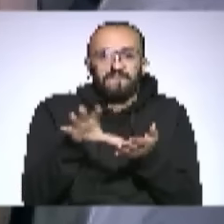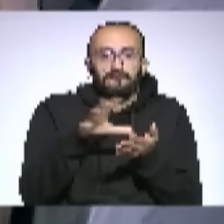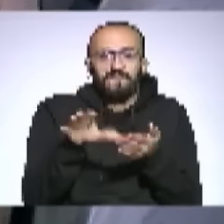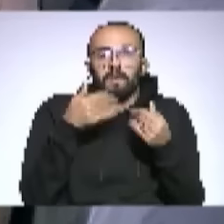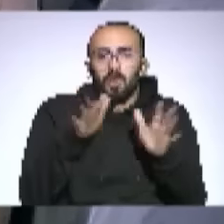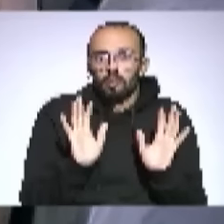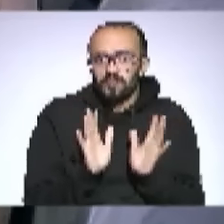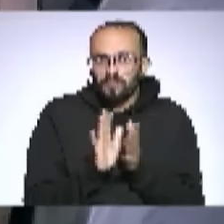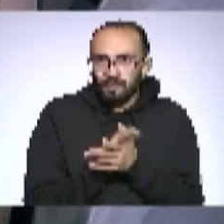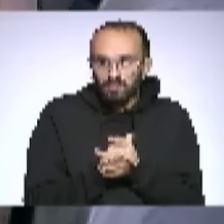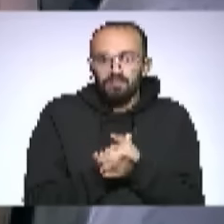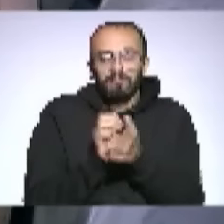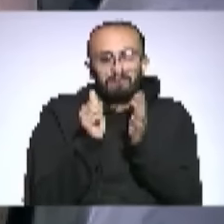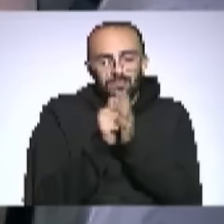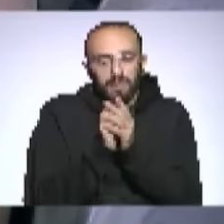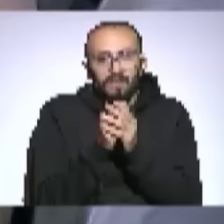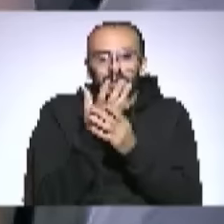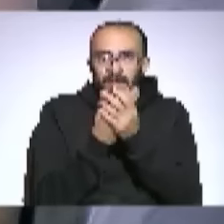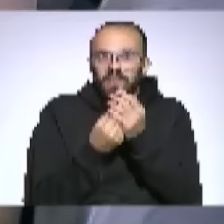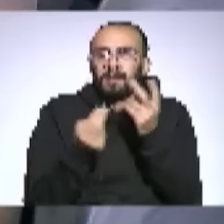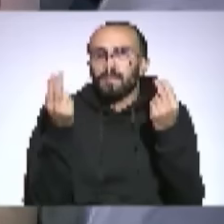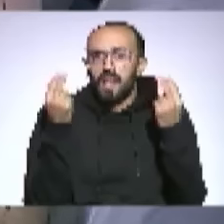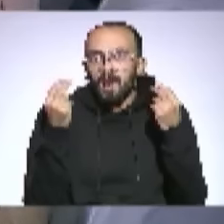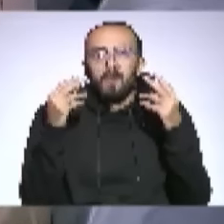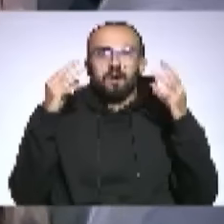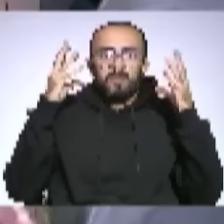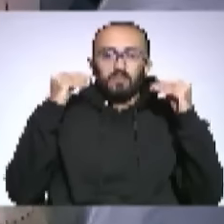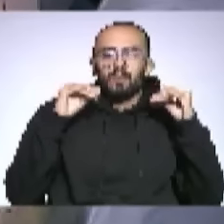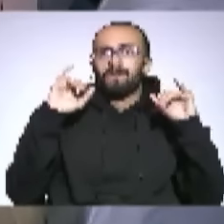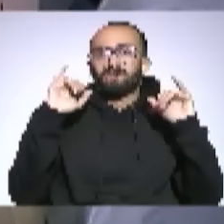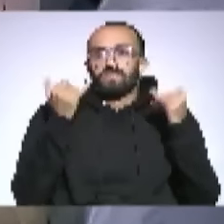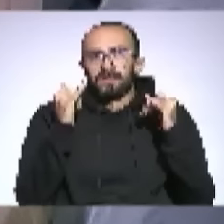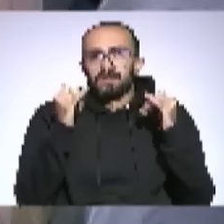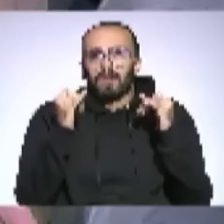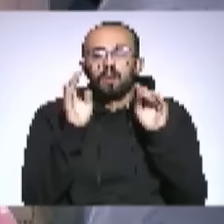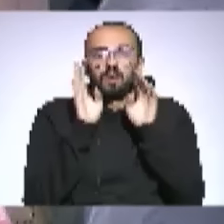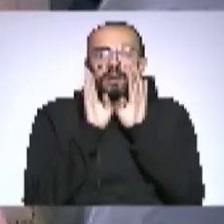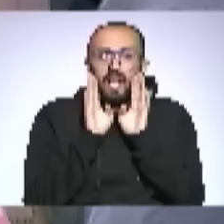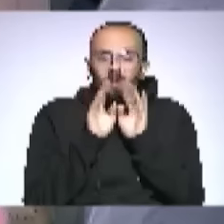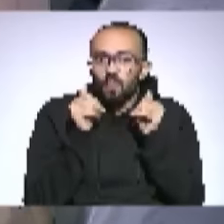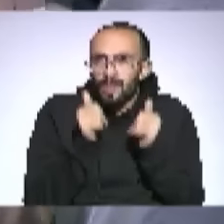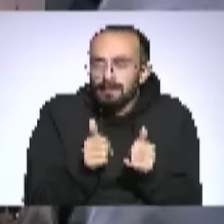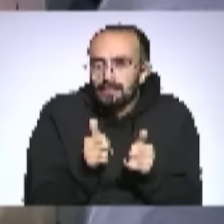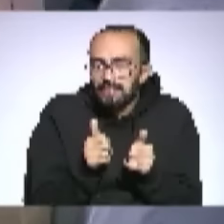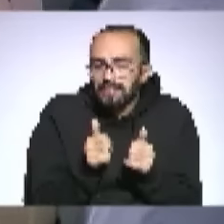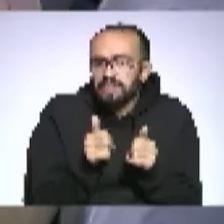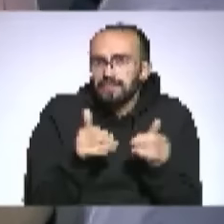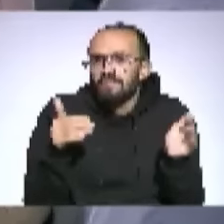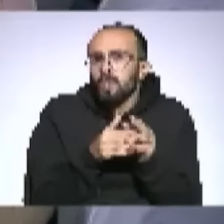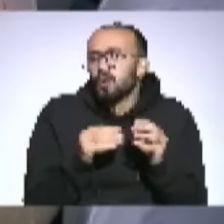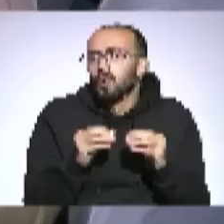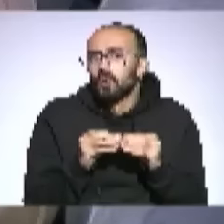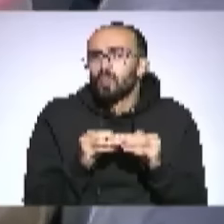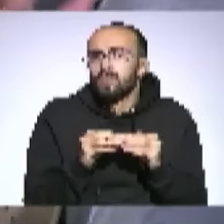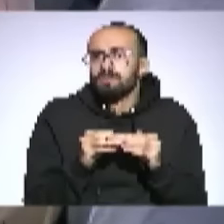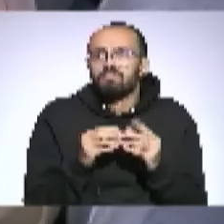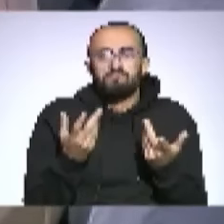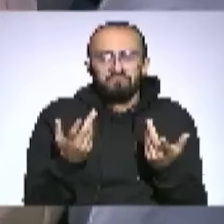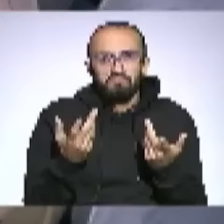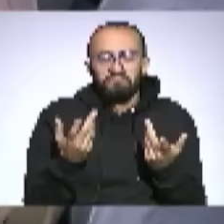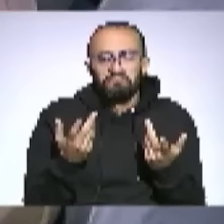على بيته وعلى بناته ودلعهم ويبسط ويفسح ويعلمهم تعليم كويس كان هيبقى ايه الوضع اكيد